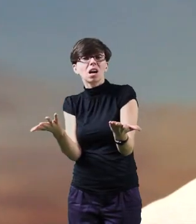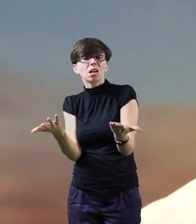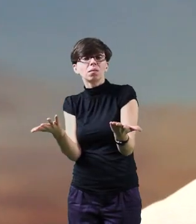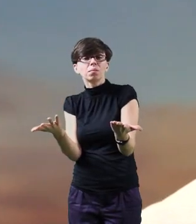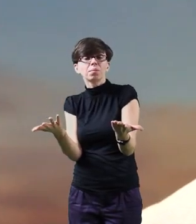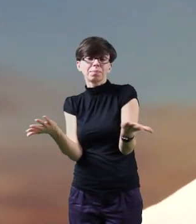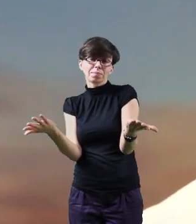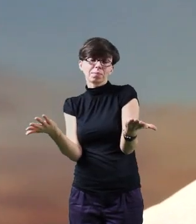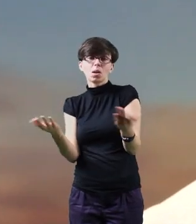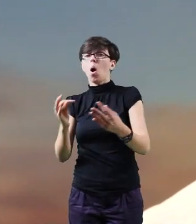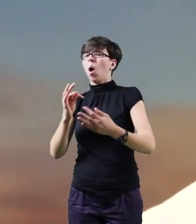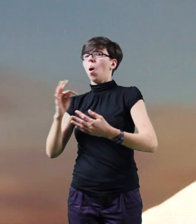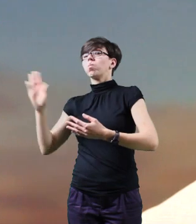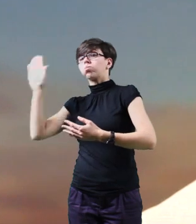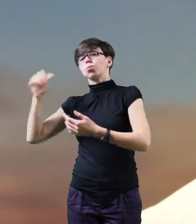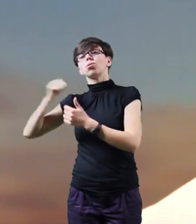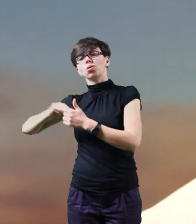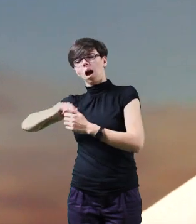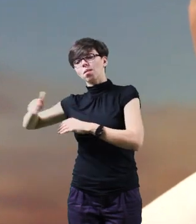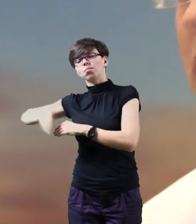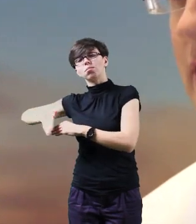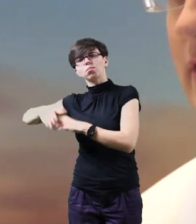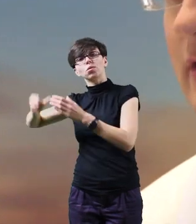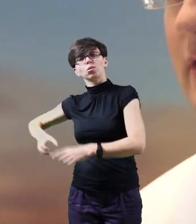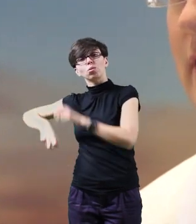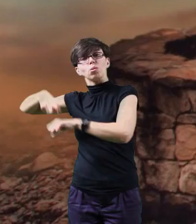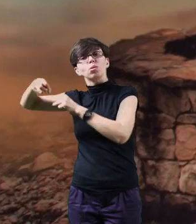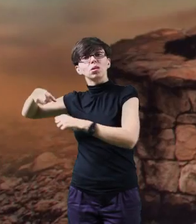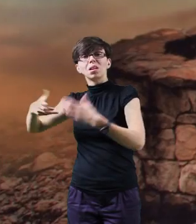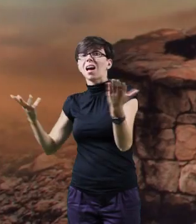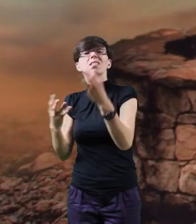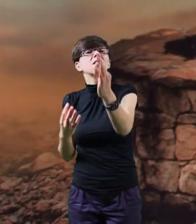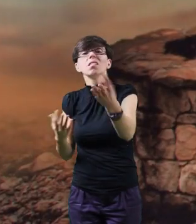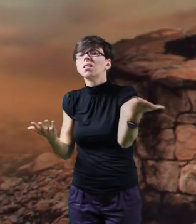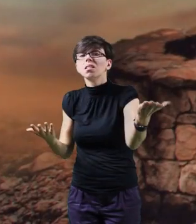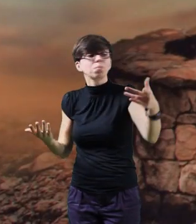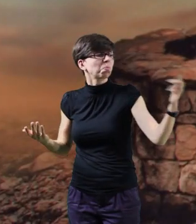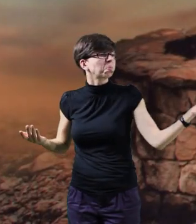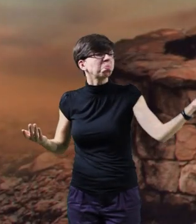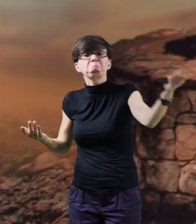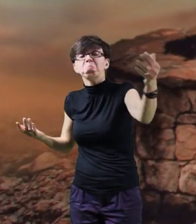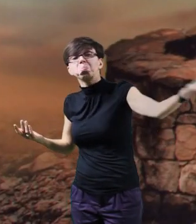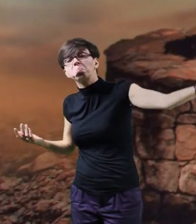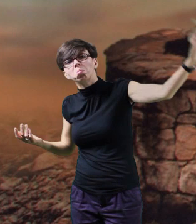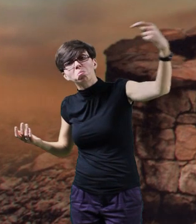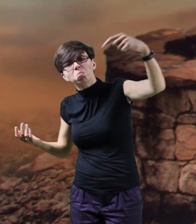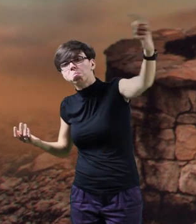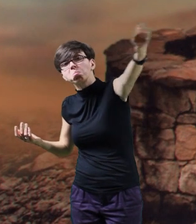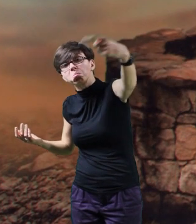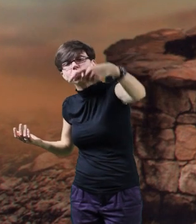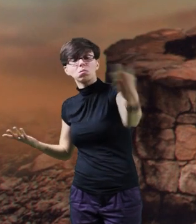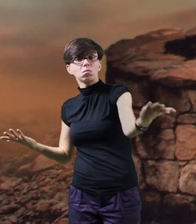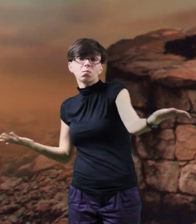to ponadczasowe Gdzie jest mój Bóg czeka na mnie przy studni gdzie